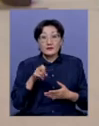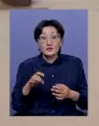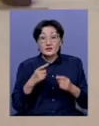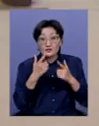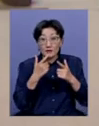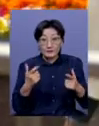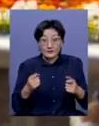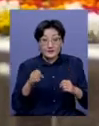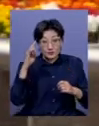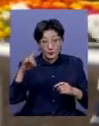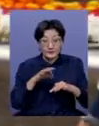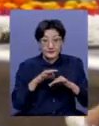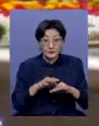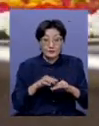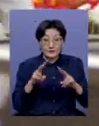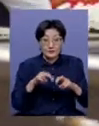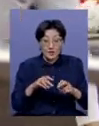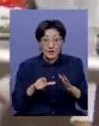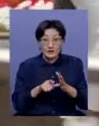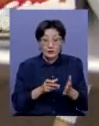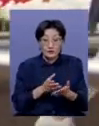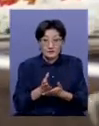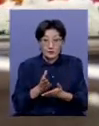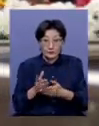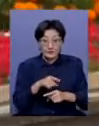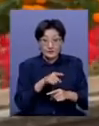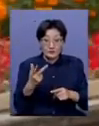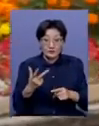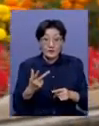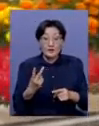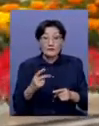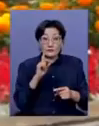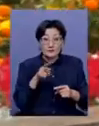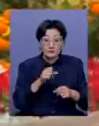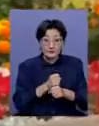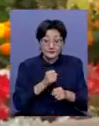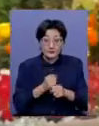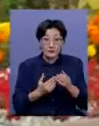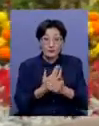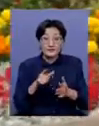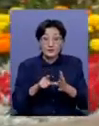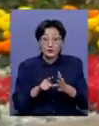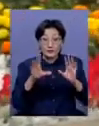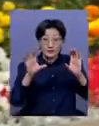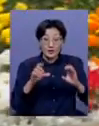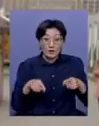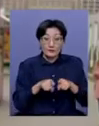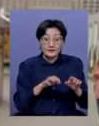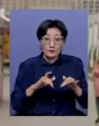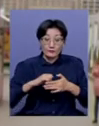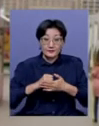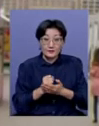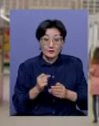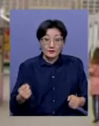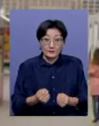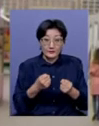сообщил что в стране проведут ревизию налоговой сферы течение трех двух лет разработают новый налоговый кодекс такая мера предпринимается для